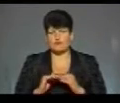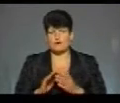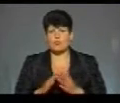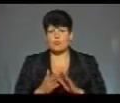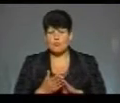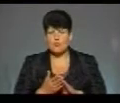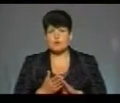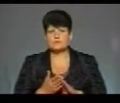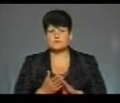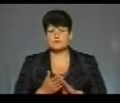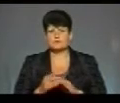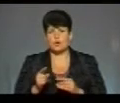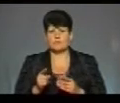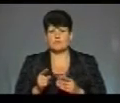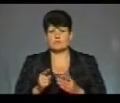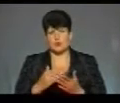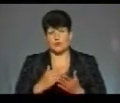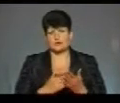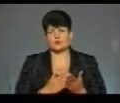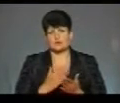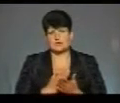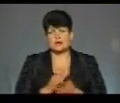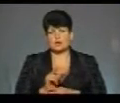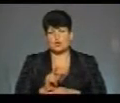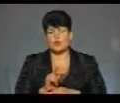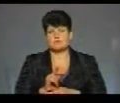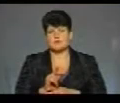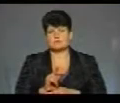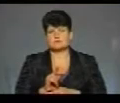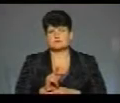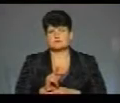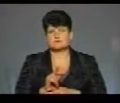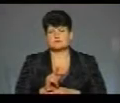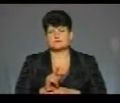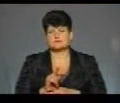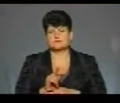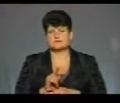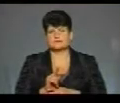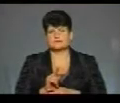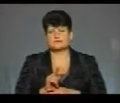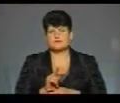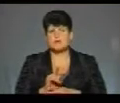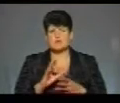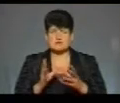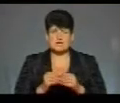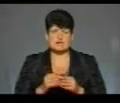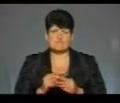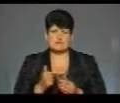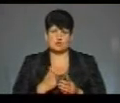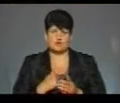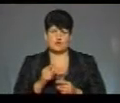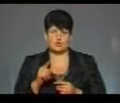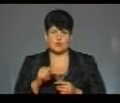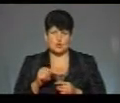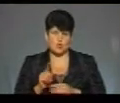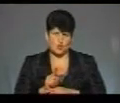тому що по каталогу є норма по калорійності, а по загальній військовій нормі, по